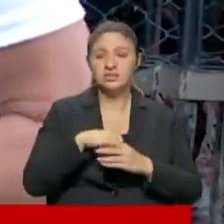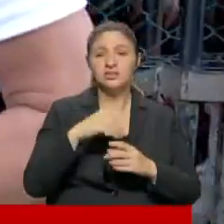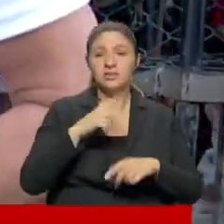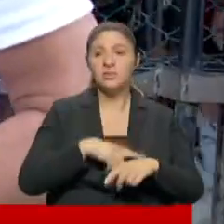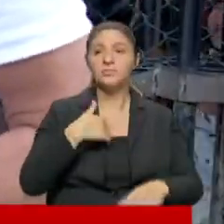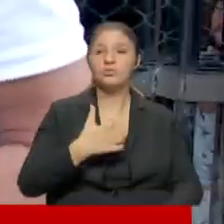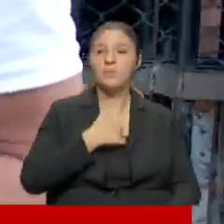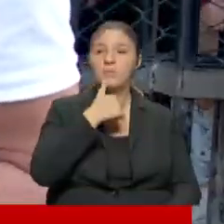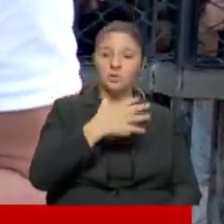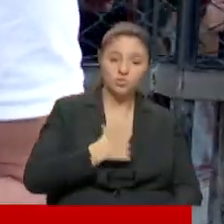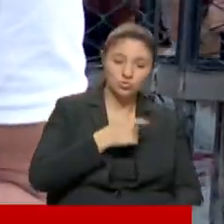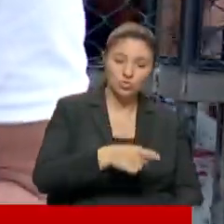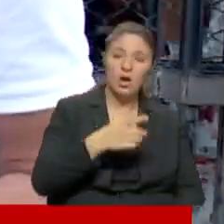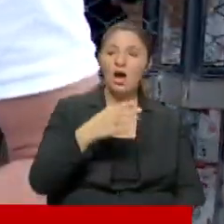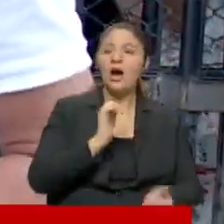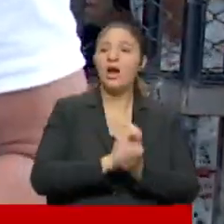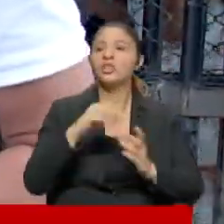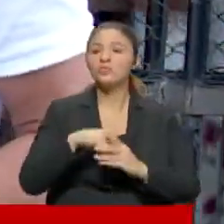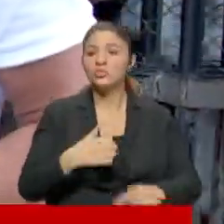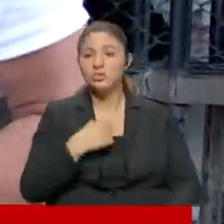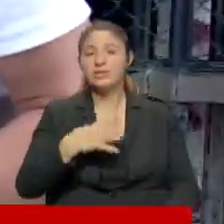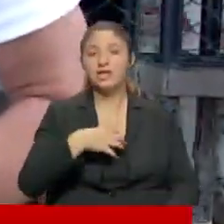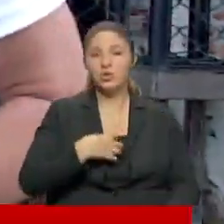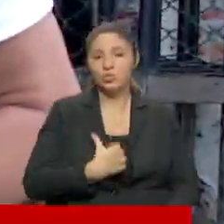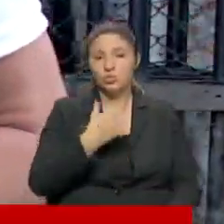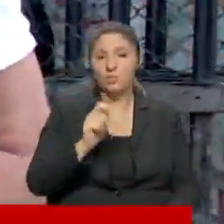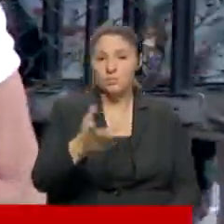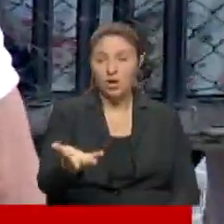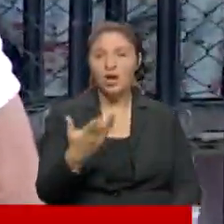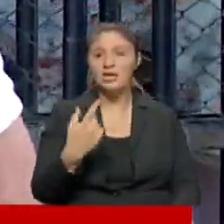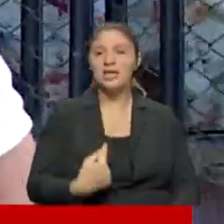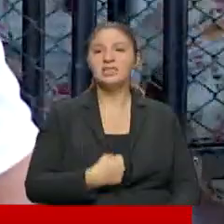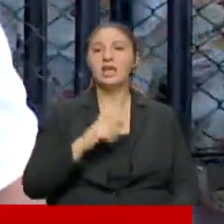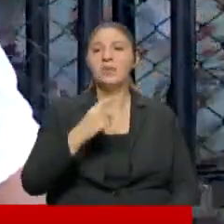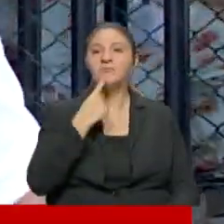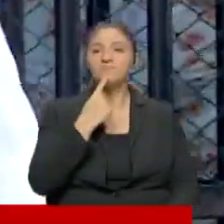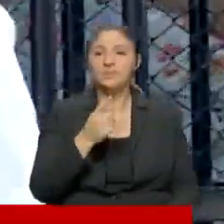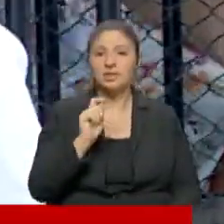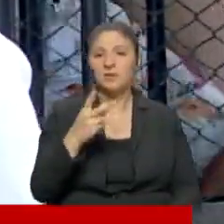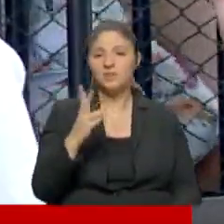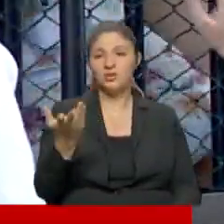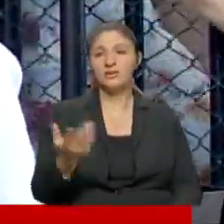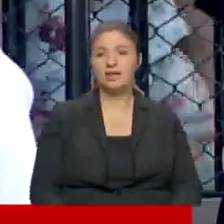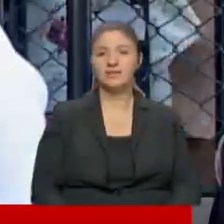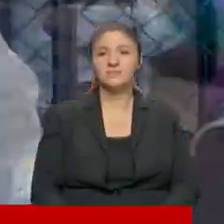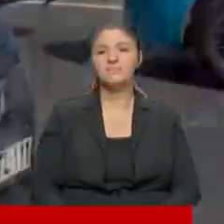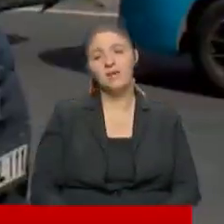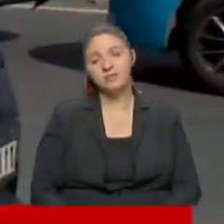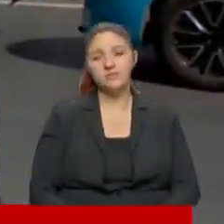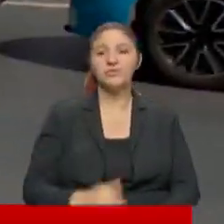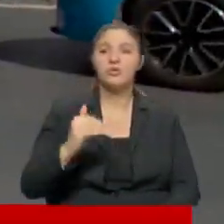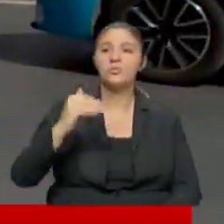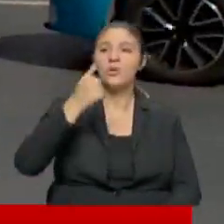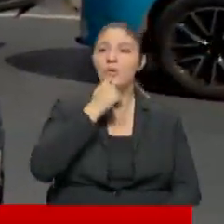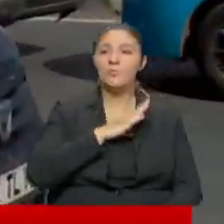Hem babalarını üzülüyorlar, hem ailelerini üzülüyorlar, hem kendilerini üzülüyorlar. O yüzden hissediyorlar, dile de getirebiliyorlar bunu. Maalesef. Büyük